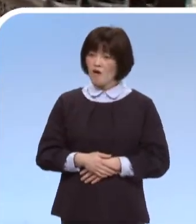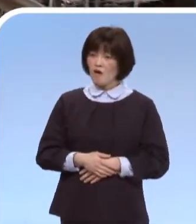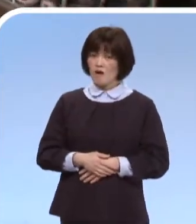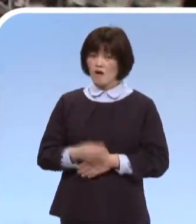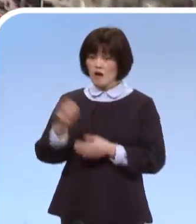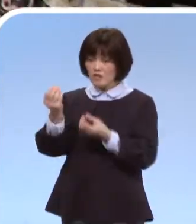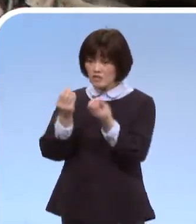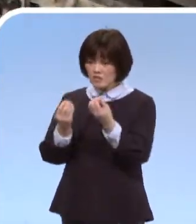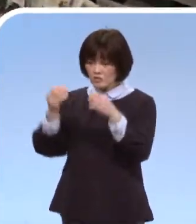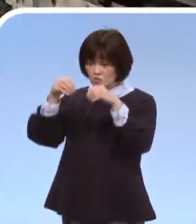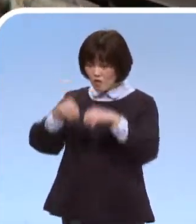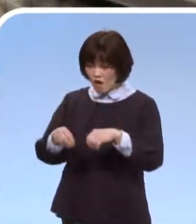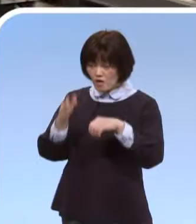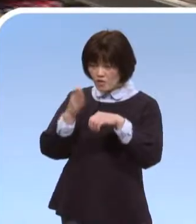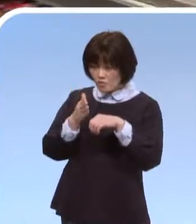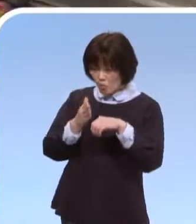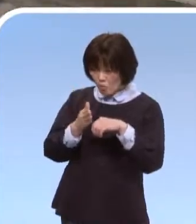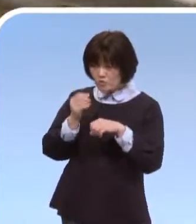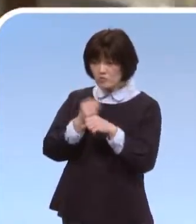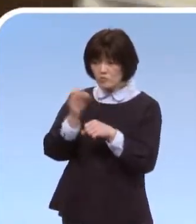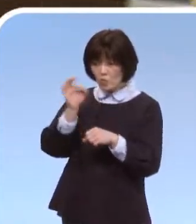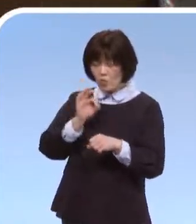どんなイチジクグルメがあるんですか？